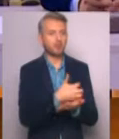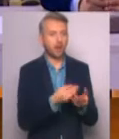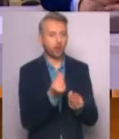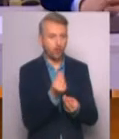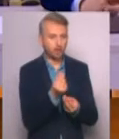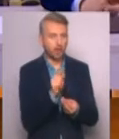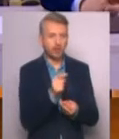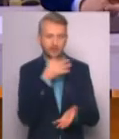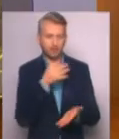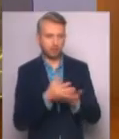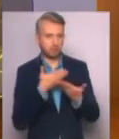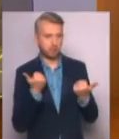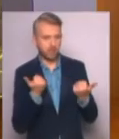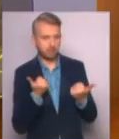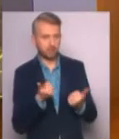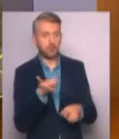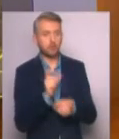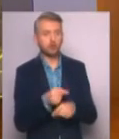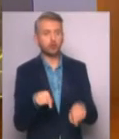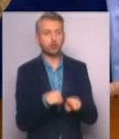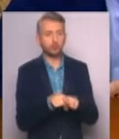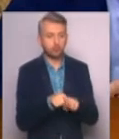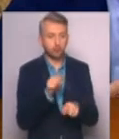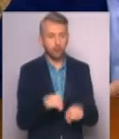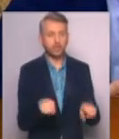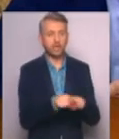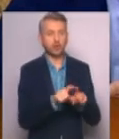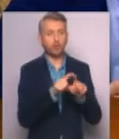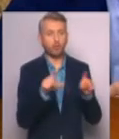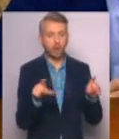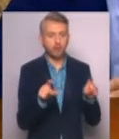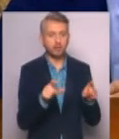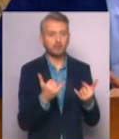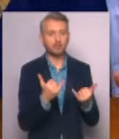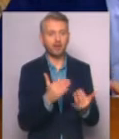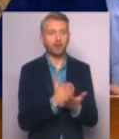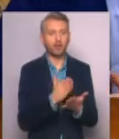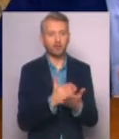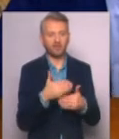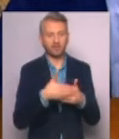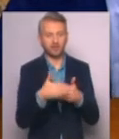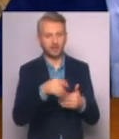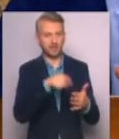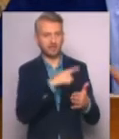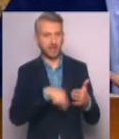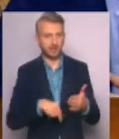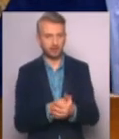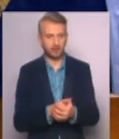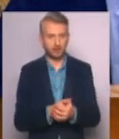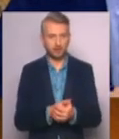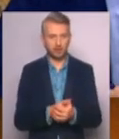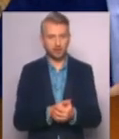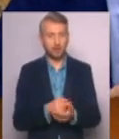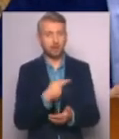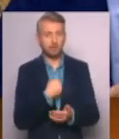вона не несе відповідальності. Більше того, такі компанії ще перебувають в стадії ліквідації. Тобто не опікується факт по факту. Ми з вами